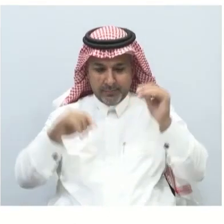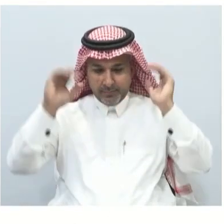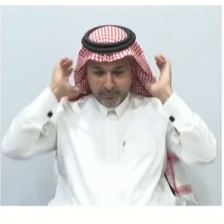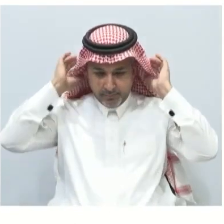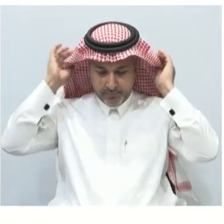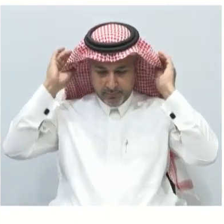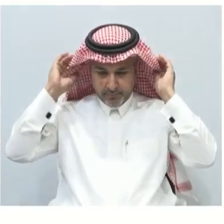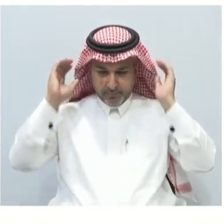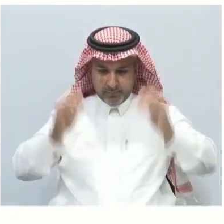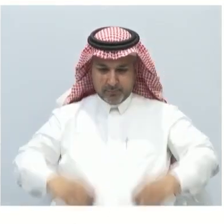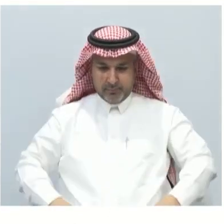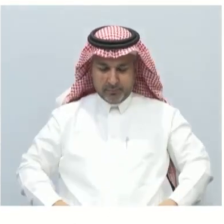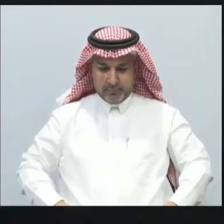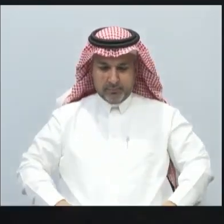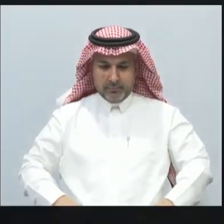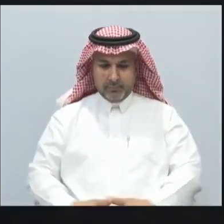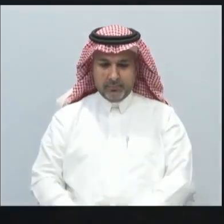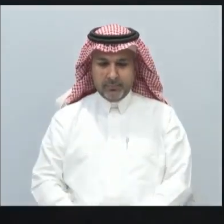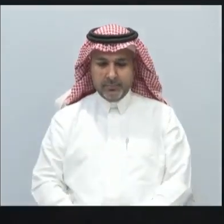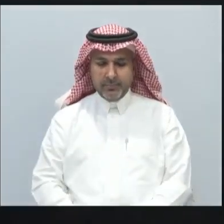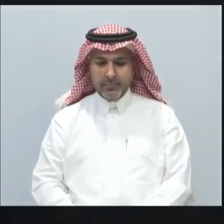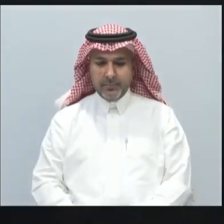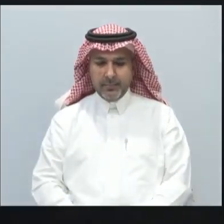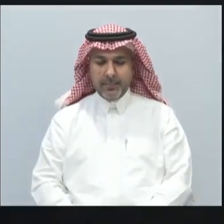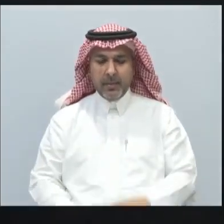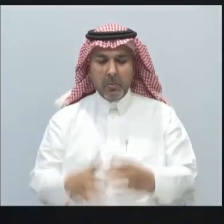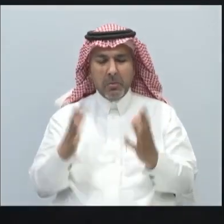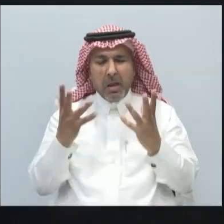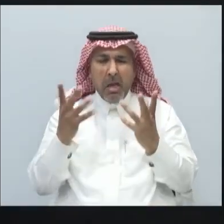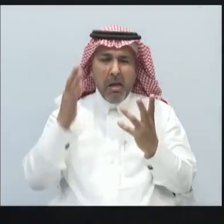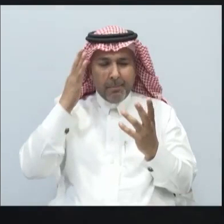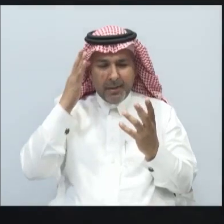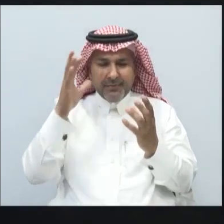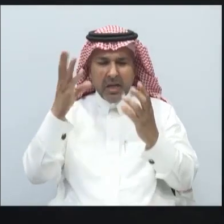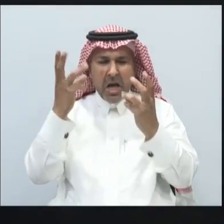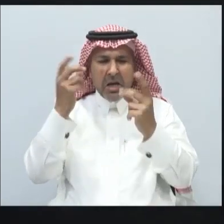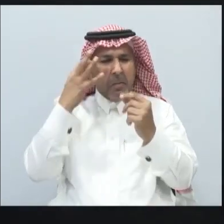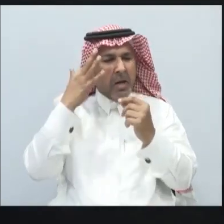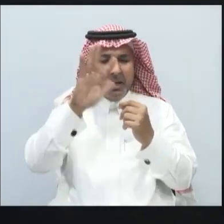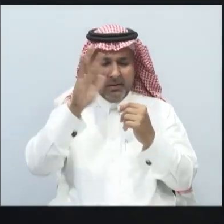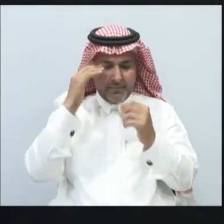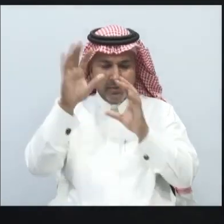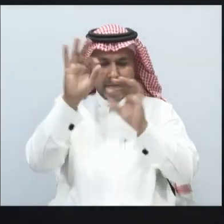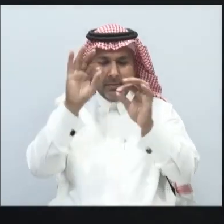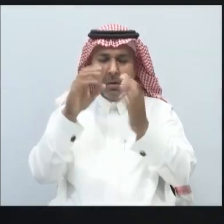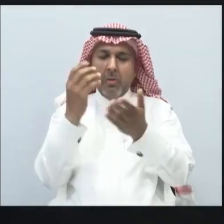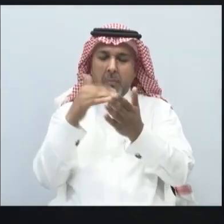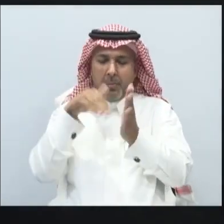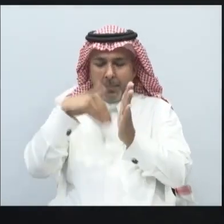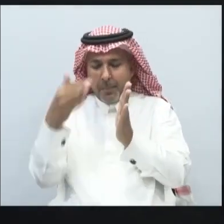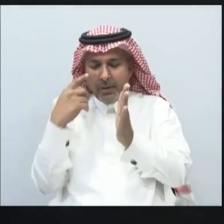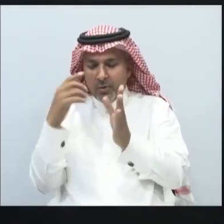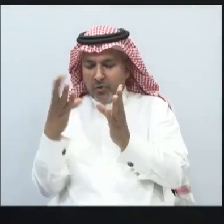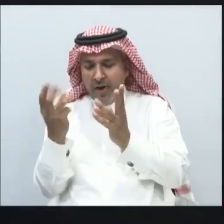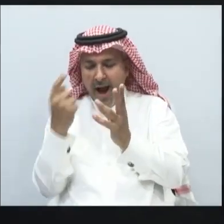كل ما علينا اذا اردنا رسم داله اسيه اننا نقوم بتخمين قيم اكس ثم تعويض في الداله طبعا القيم الاكس هذه بتصير